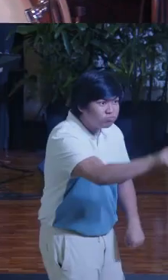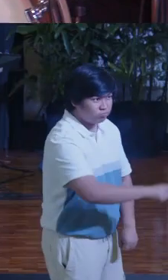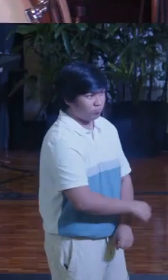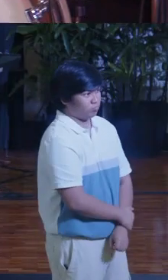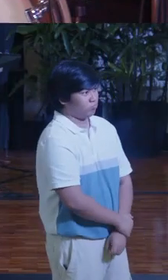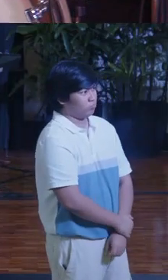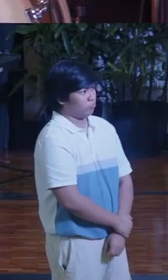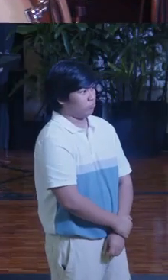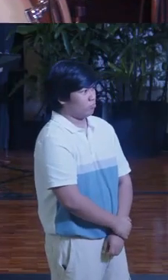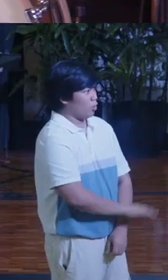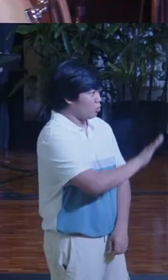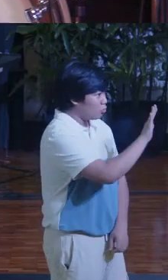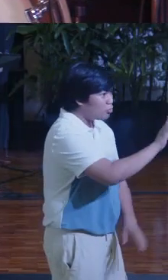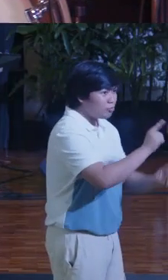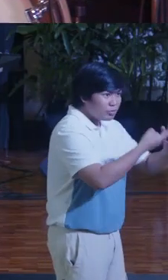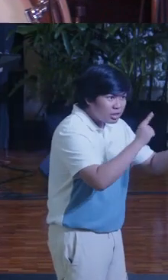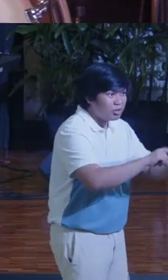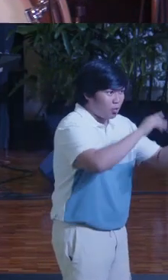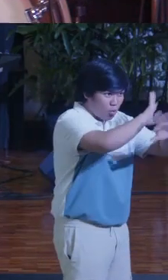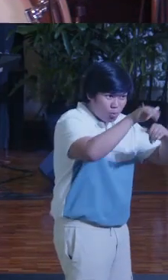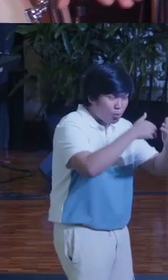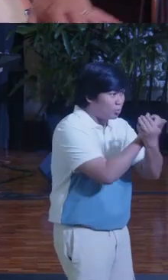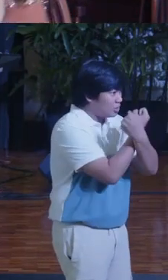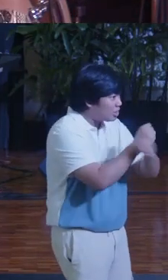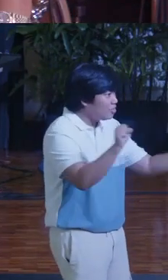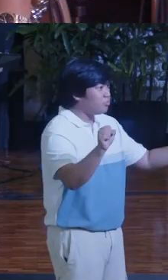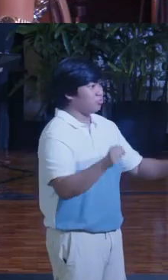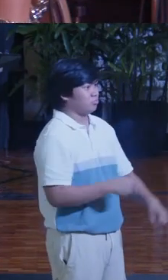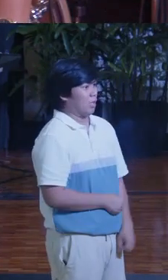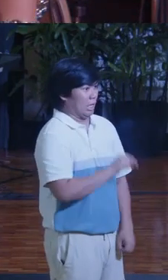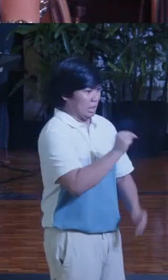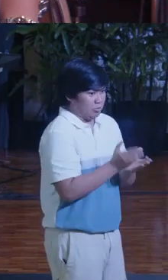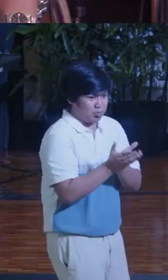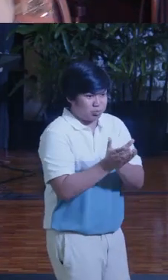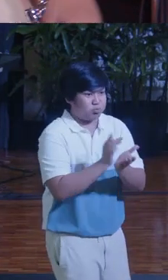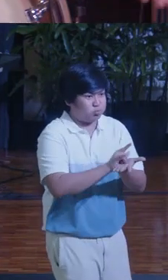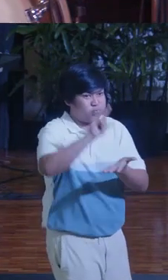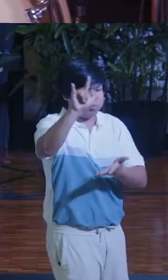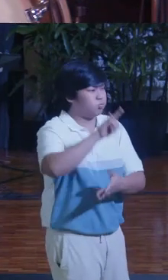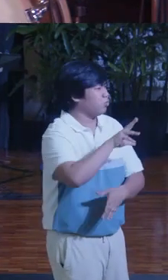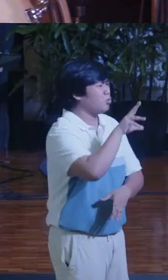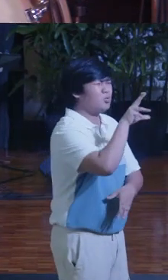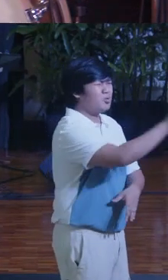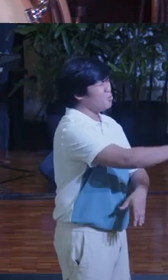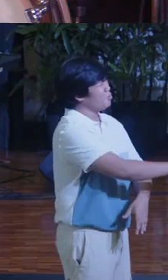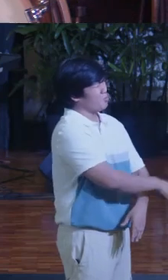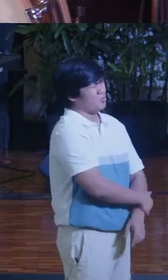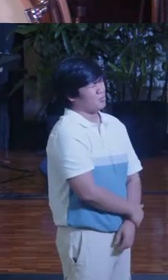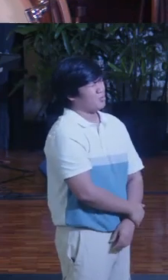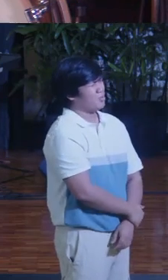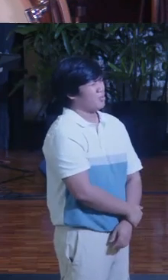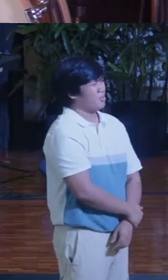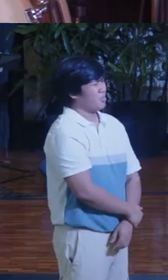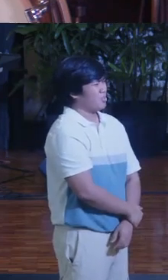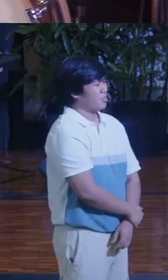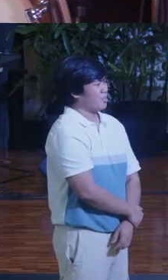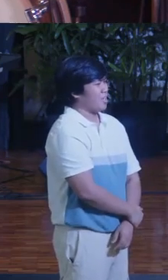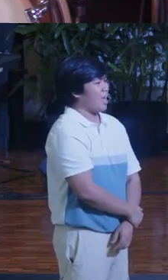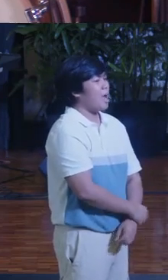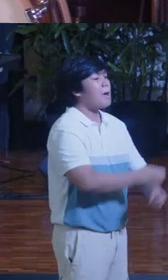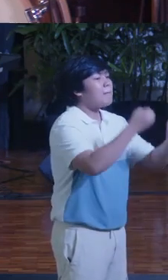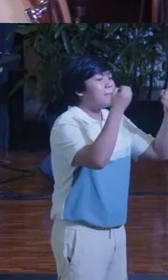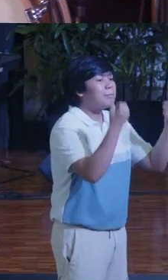lumayo, hindi tayo kailangan tumuwid ng dagat, sumakay ng aeroplano. Meron pong at least 80 million